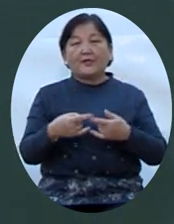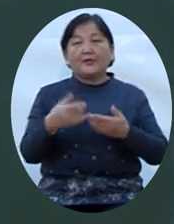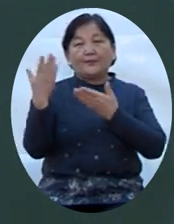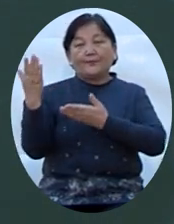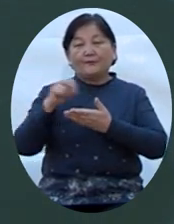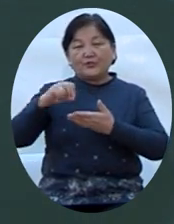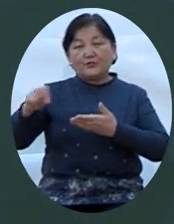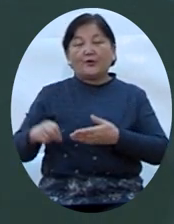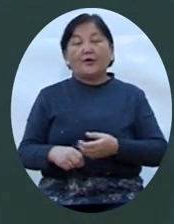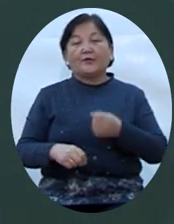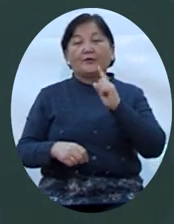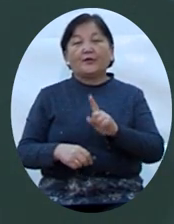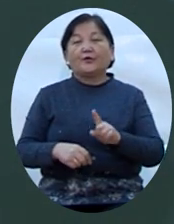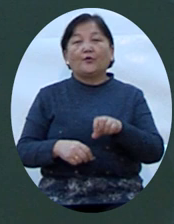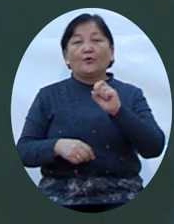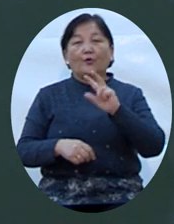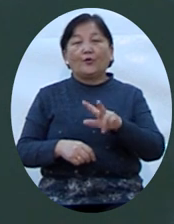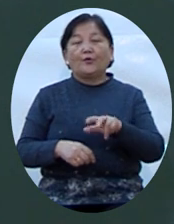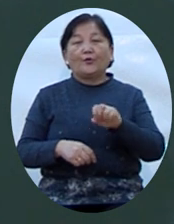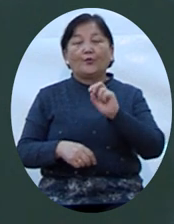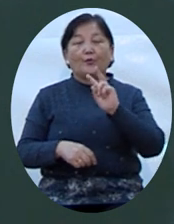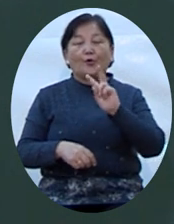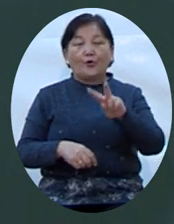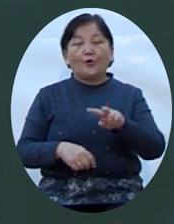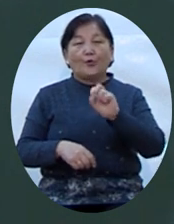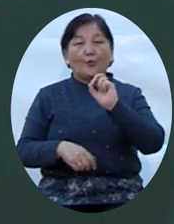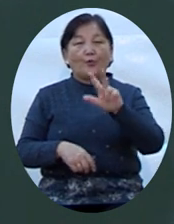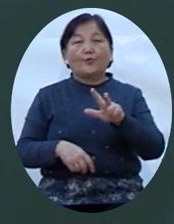За, 3 дугаарын уусмалт мөн адил өөрчлөгдөөгүй.